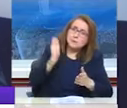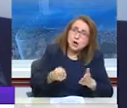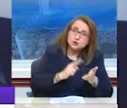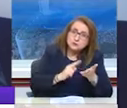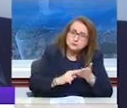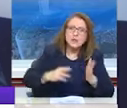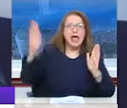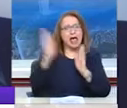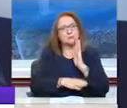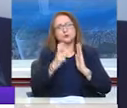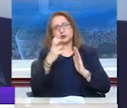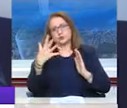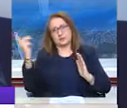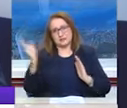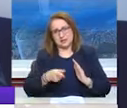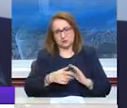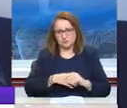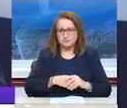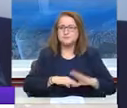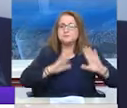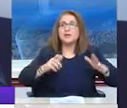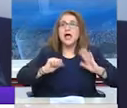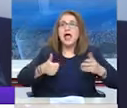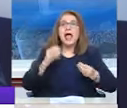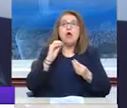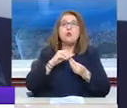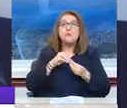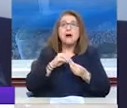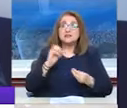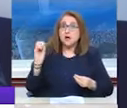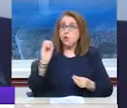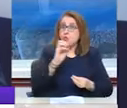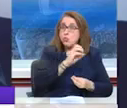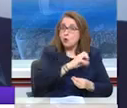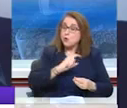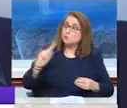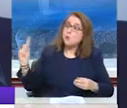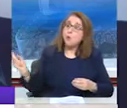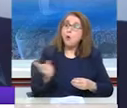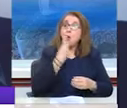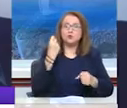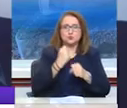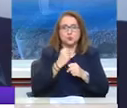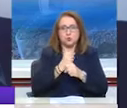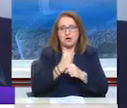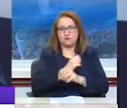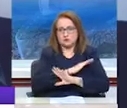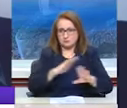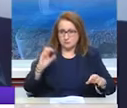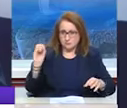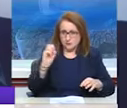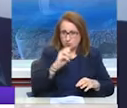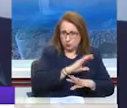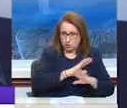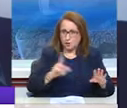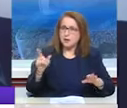δώρο του Πάσχα. Καταβολή του δώρου Πάσχα προς όλους τους εργαζόμενους του ιδιωτικού τομέα είναι διασφαλισμένη,